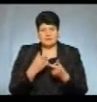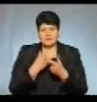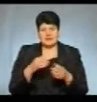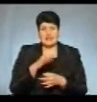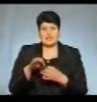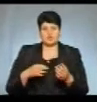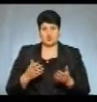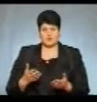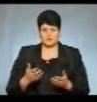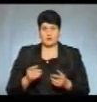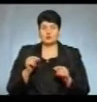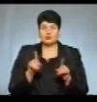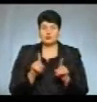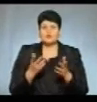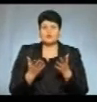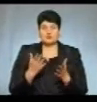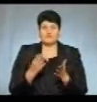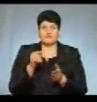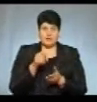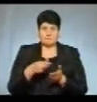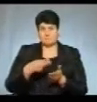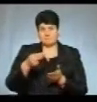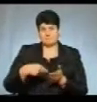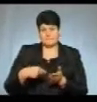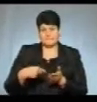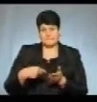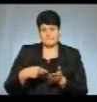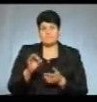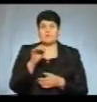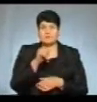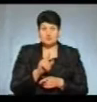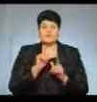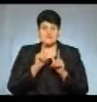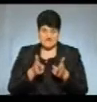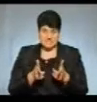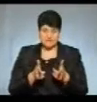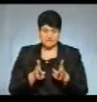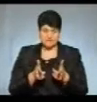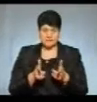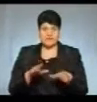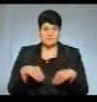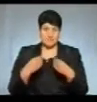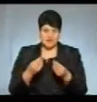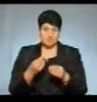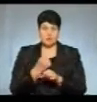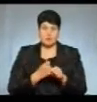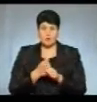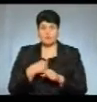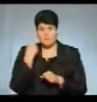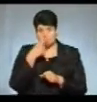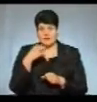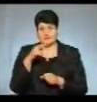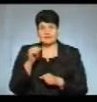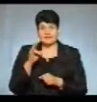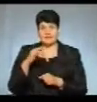лишньої. Тому що, якщо ви ставите підпис про те, що ви згідні на передачу на обробку персональних даних,